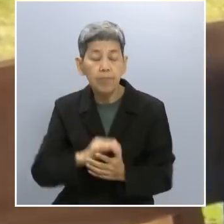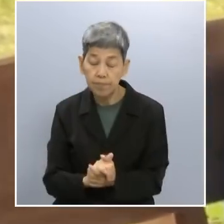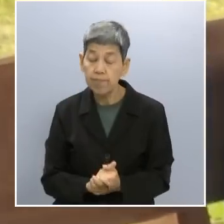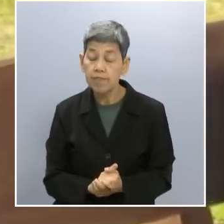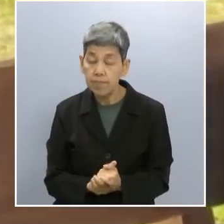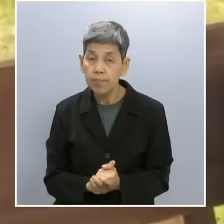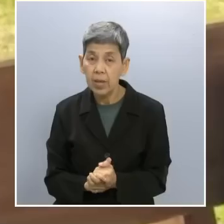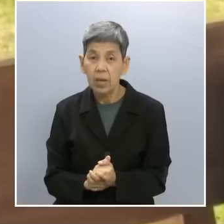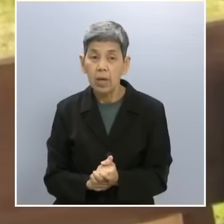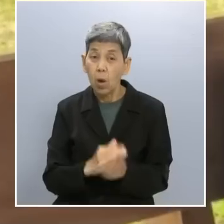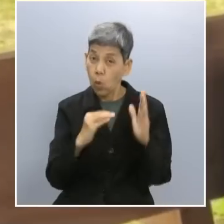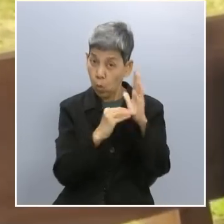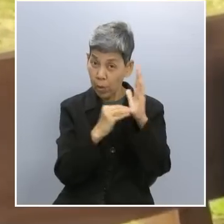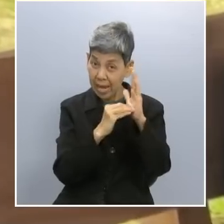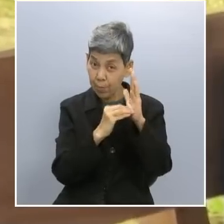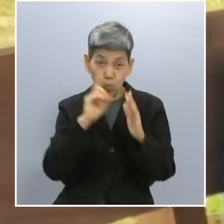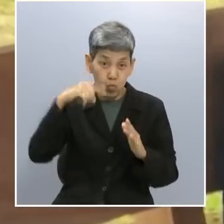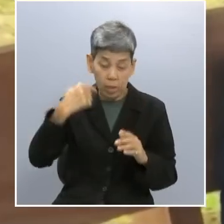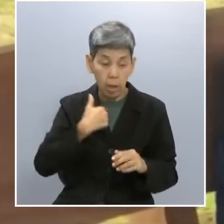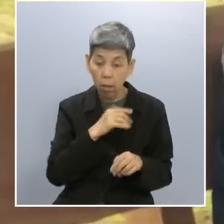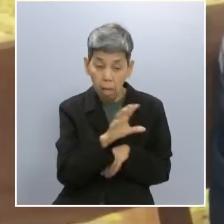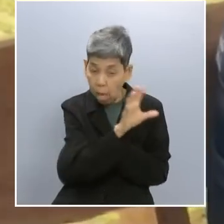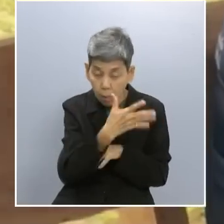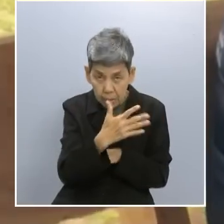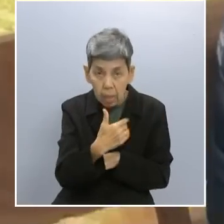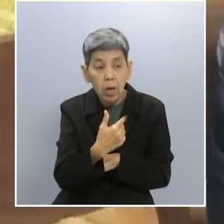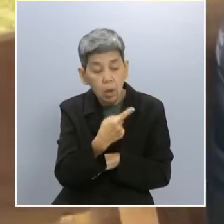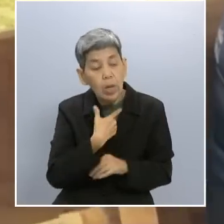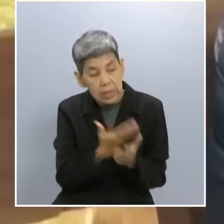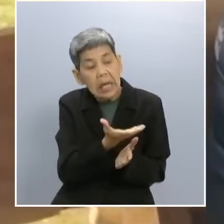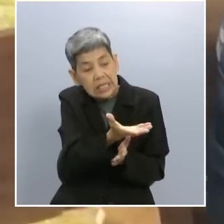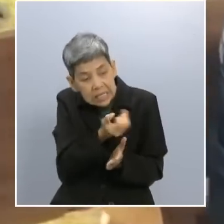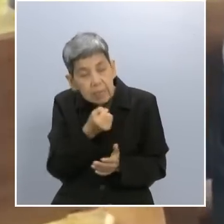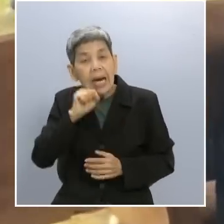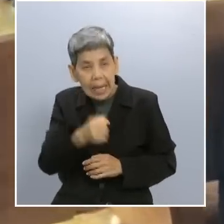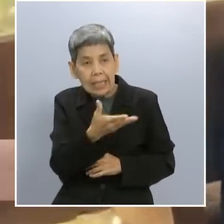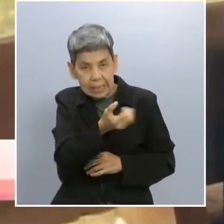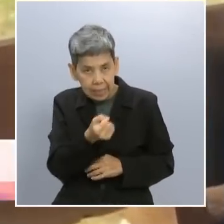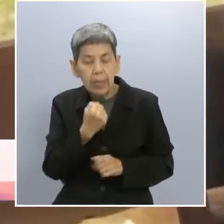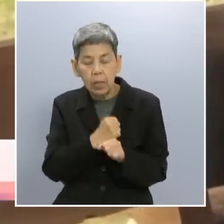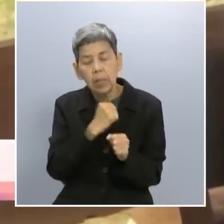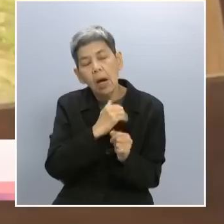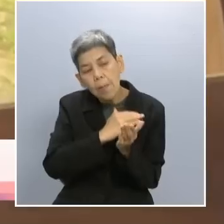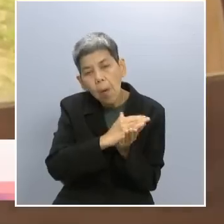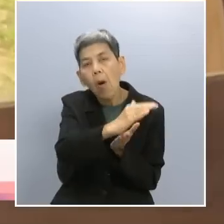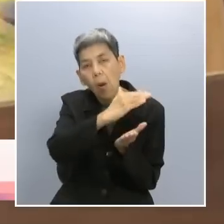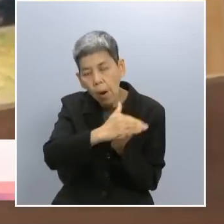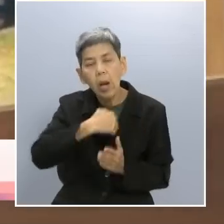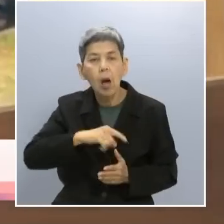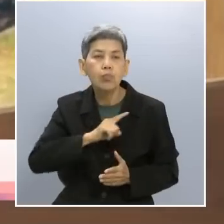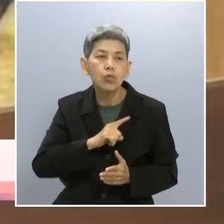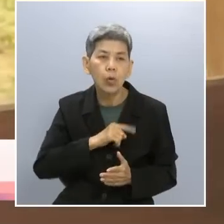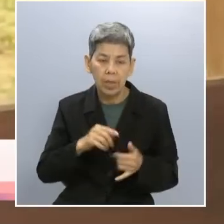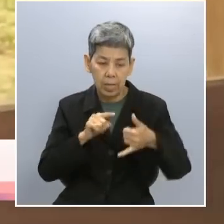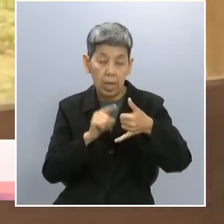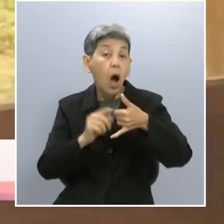สูตร 3กรุงเทพฯอย่างที่บอกไปผมก็ไม่ได้หลอกยอมรับว่ายืมเงินเข้ามาจริงๆเดี๋ยวจะทยอยคืนให้กันฟังเสียง